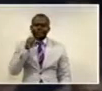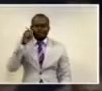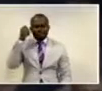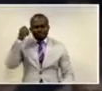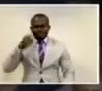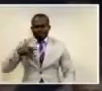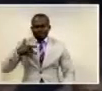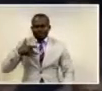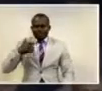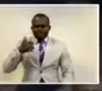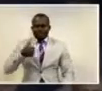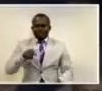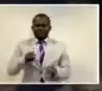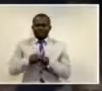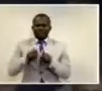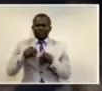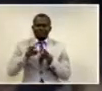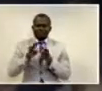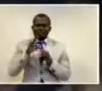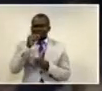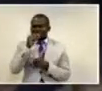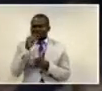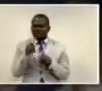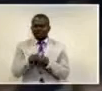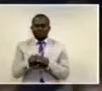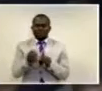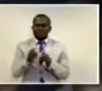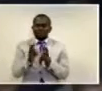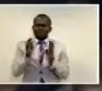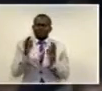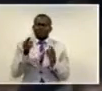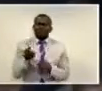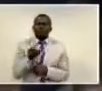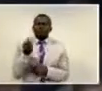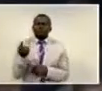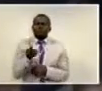merewe neza kubivuga gutyo kubera ko gusa